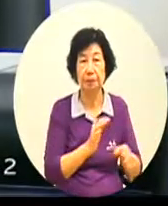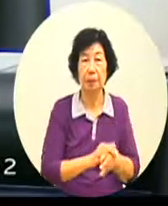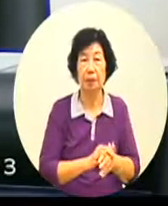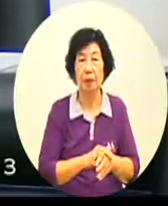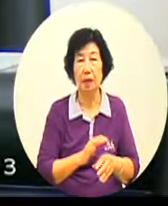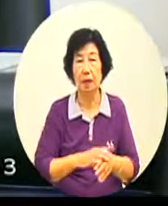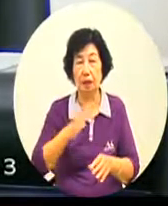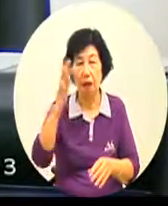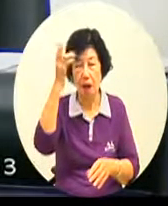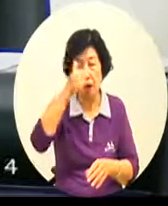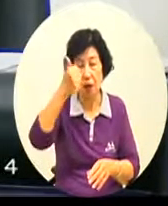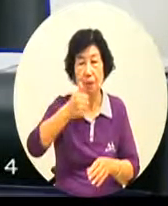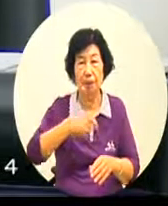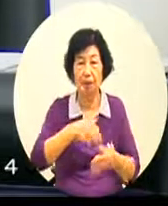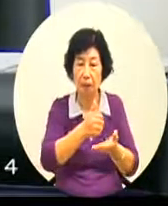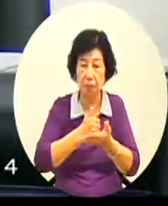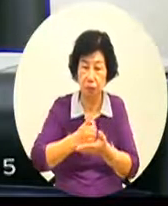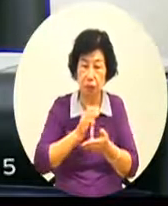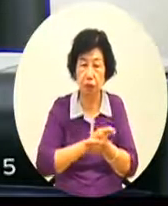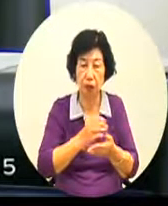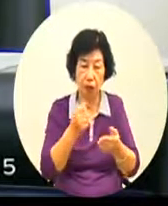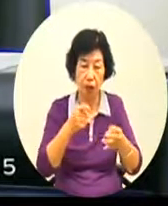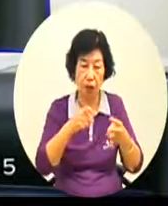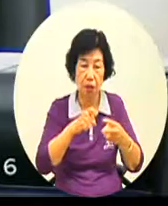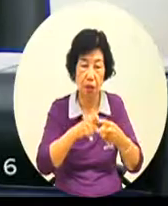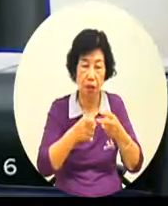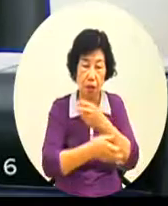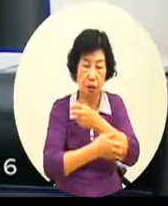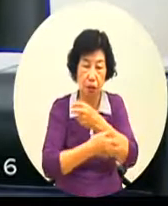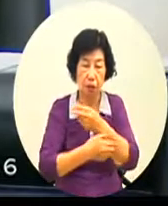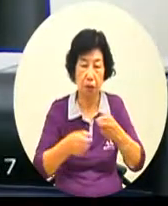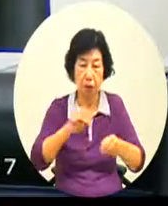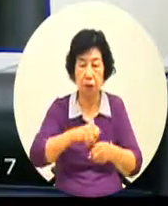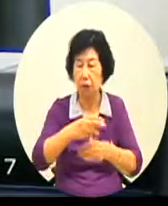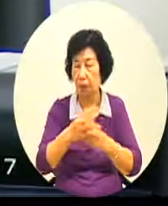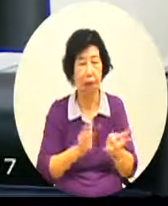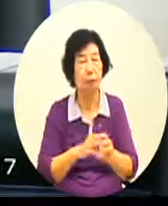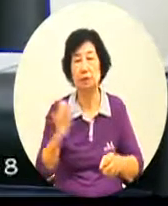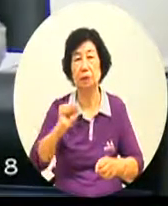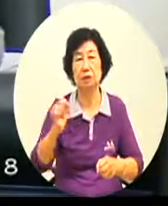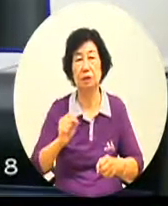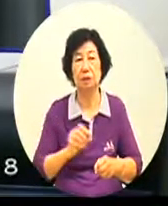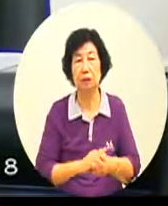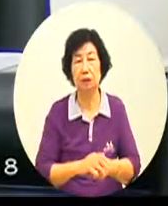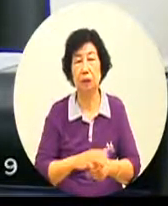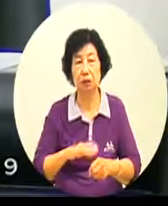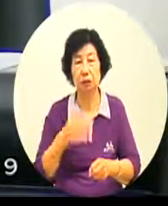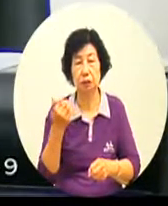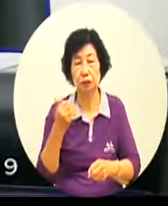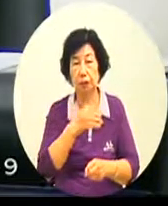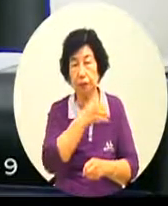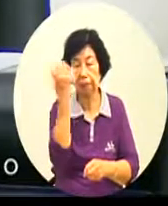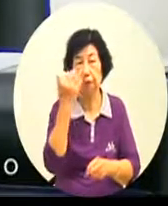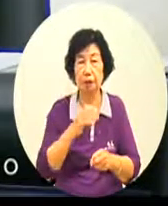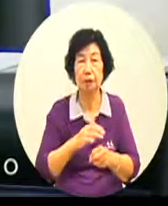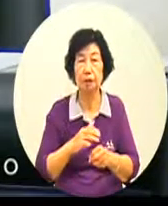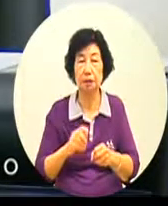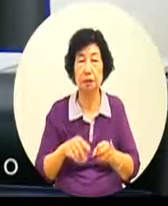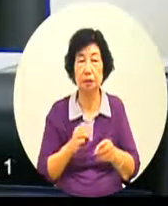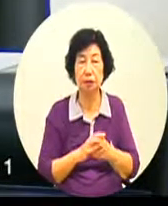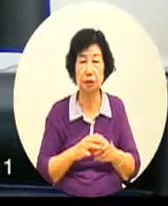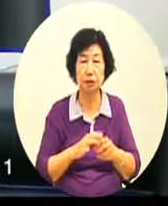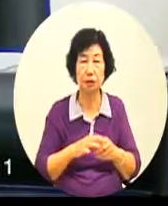工来加班的那如果遇到我刚刚讲天灾事变或突发那的因素必须例假日来加